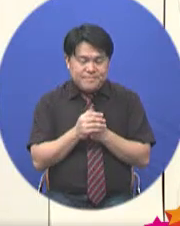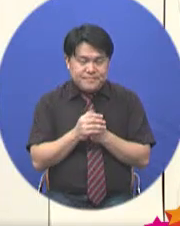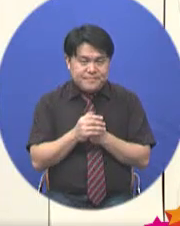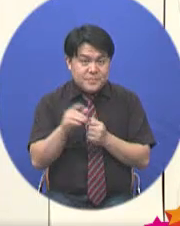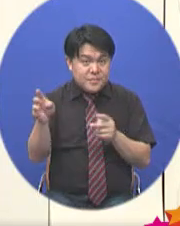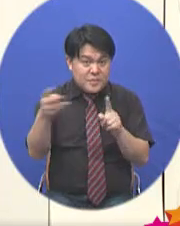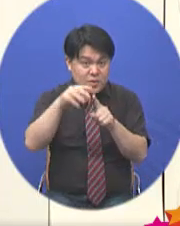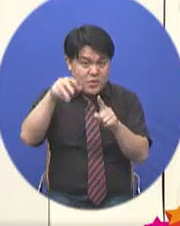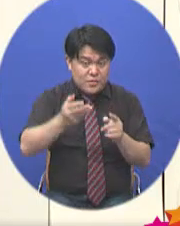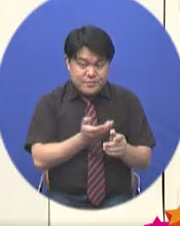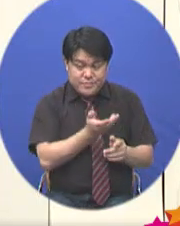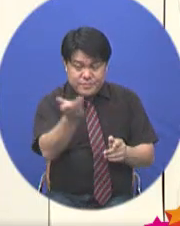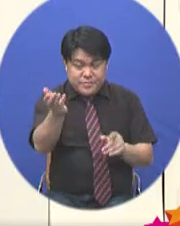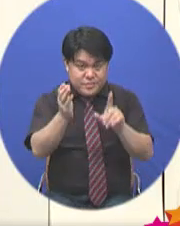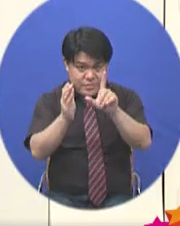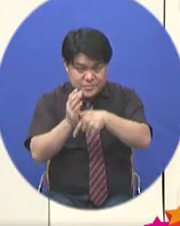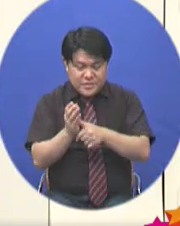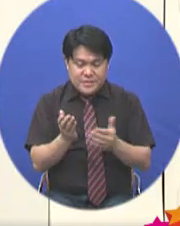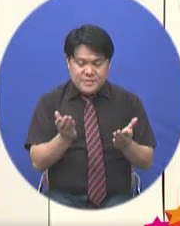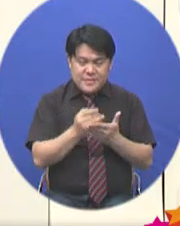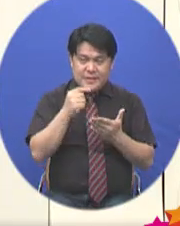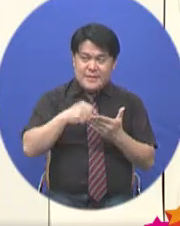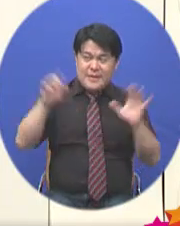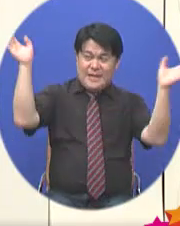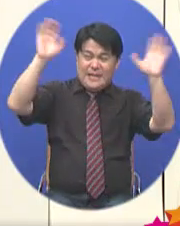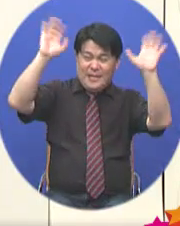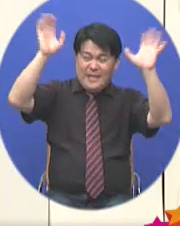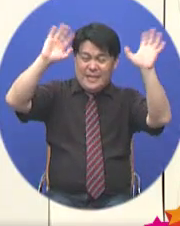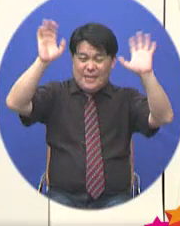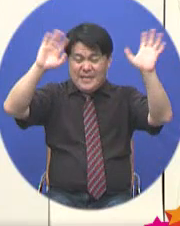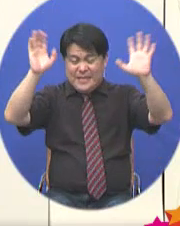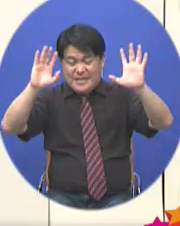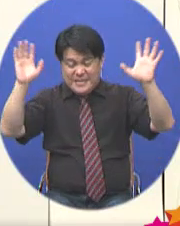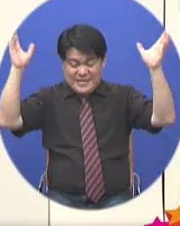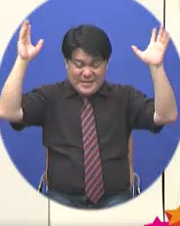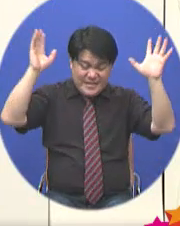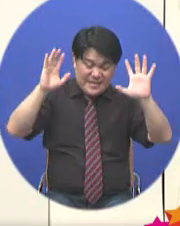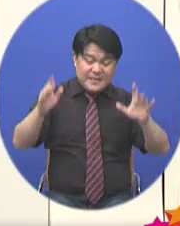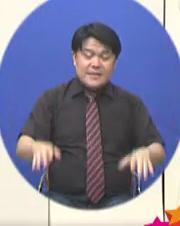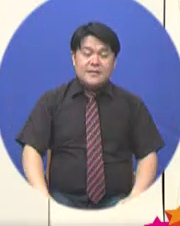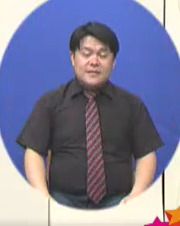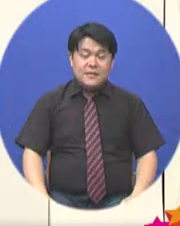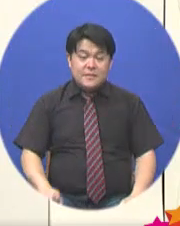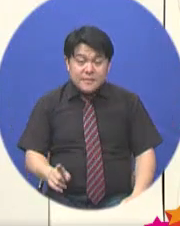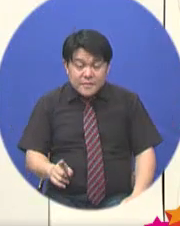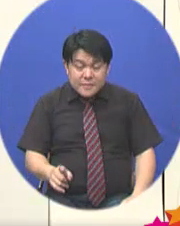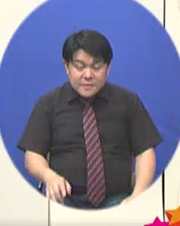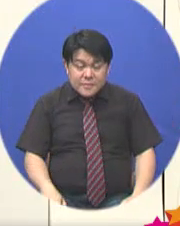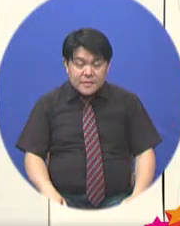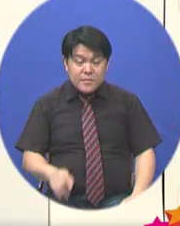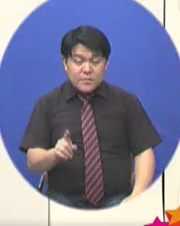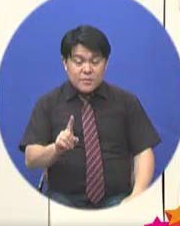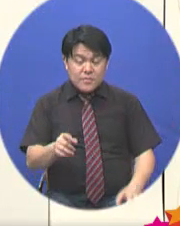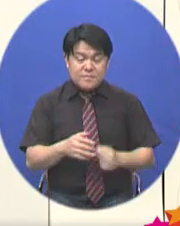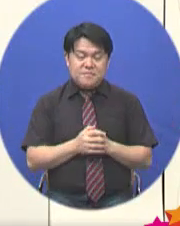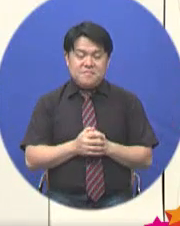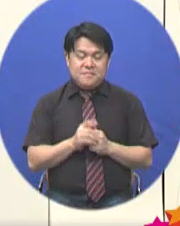네. 군함에서 우리는 이제 송별식을 하는데 네. 부산 전속 가수들이 거기서 나와